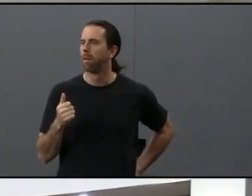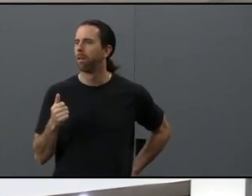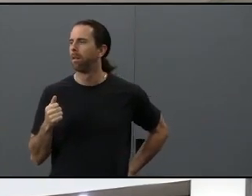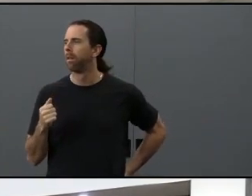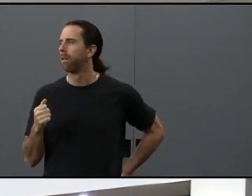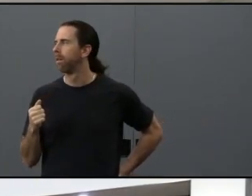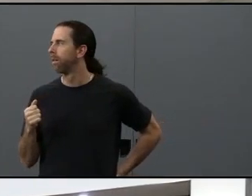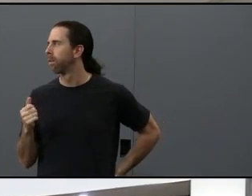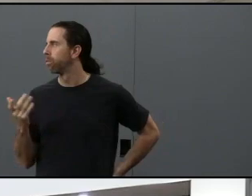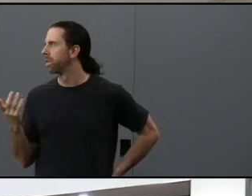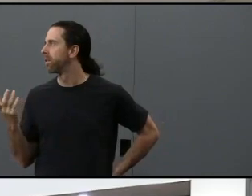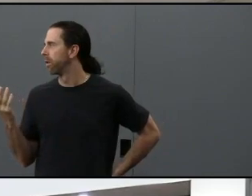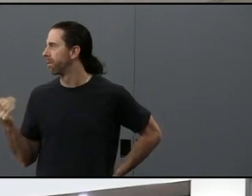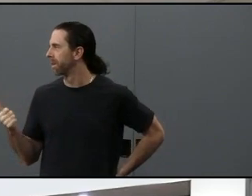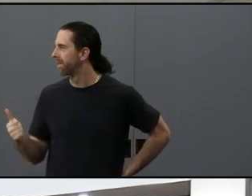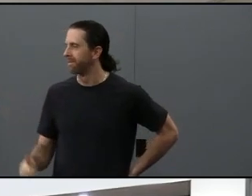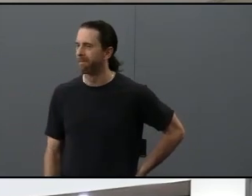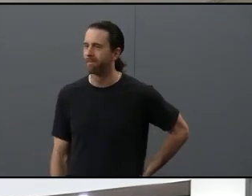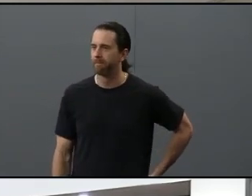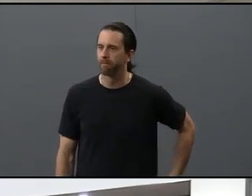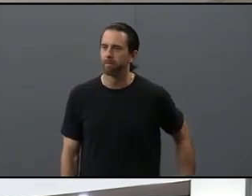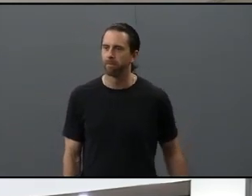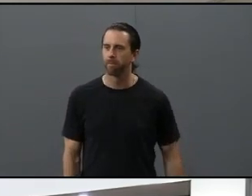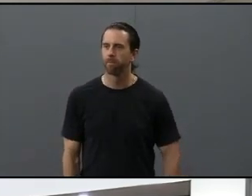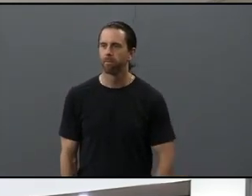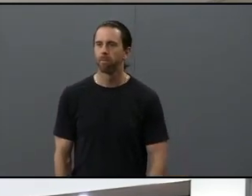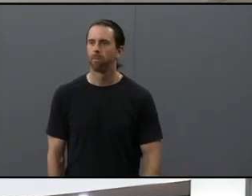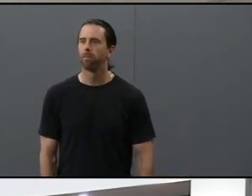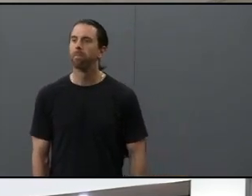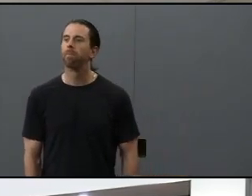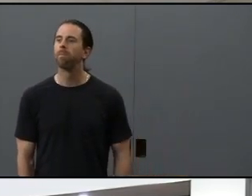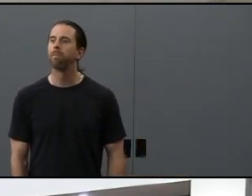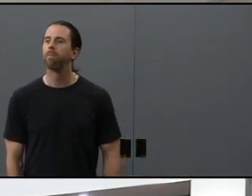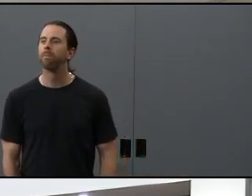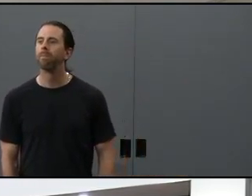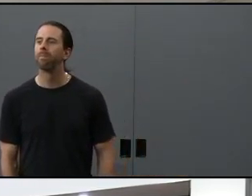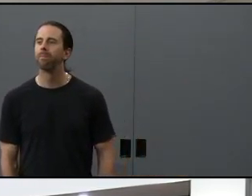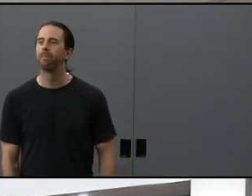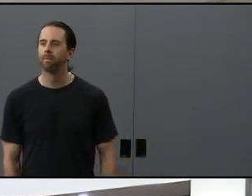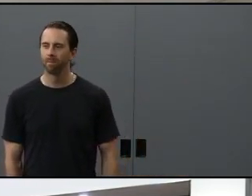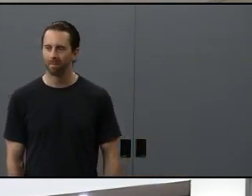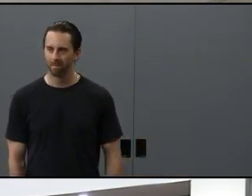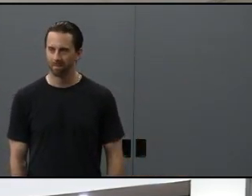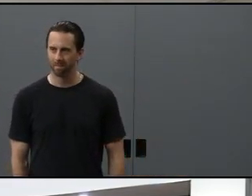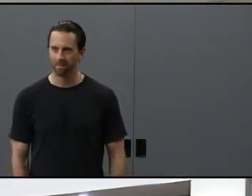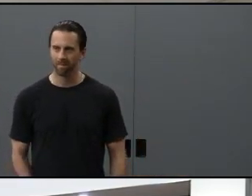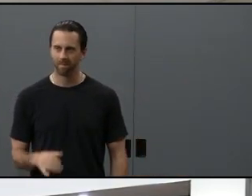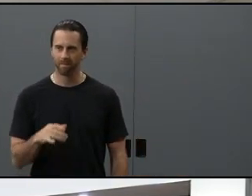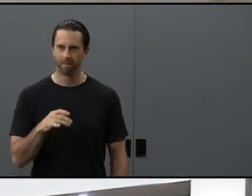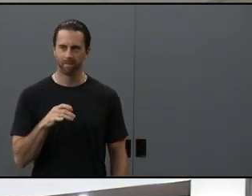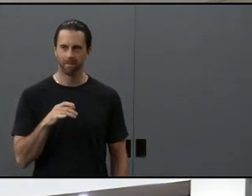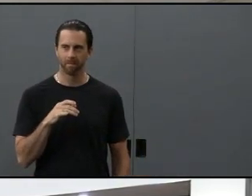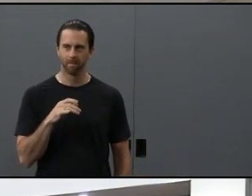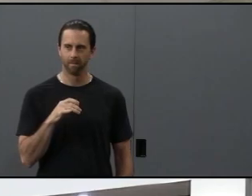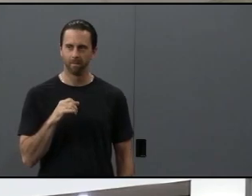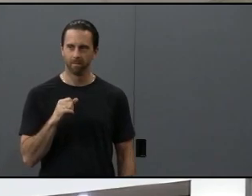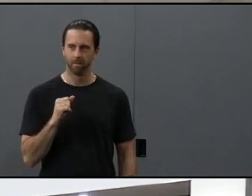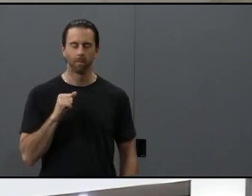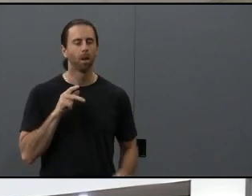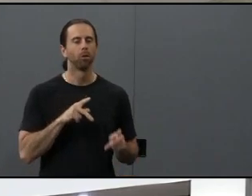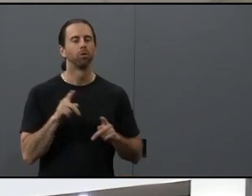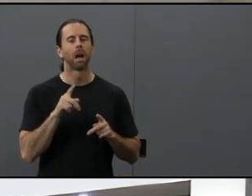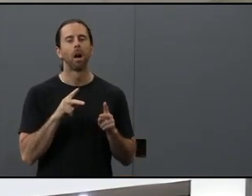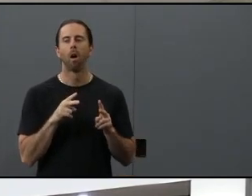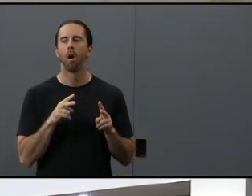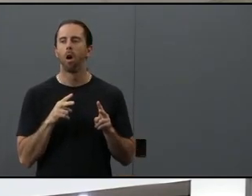peut-êre ouais si vous parlez plus proche ouis parfait excellent merci bah moi je vais essayer d'être sur une note plus positive bon pour ceux qui me connaissent pas